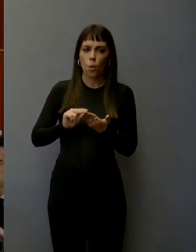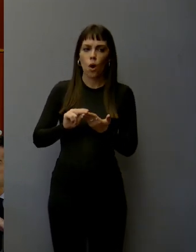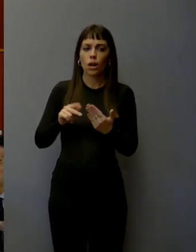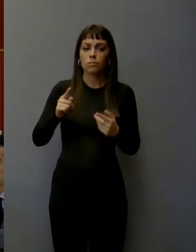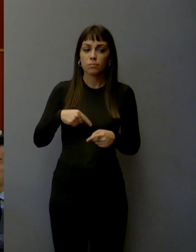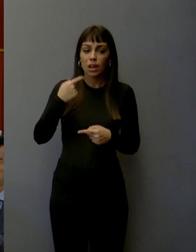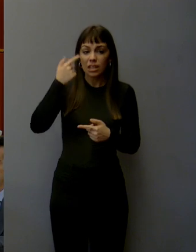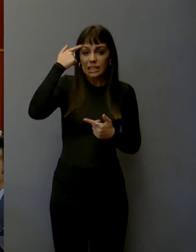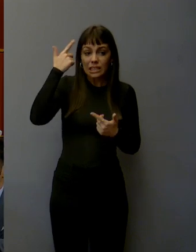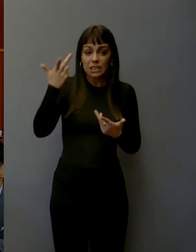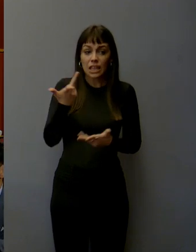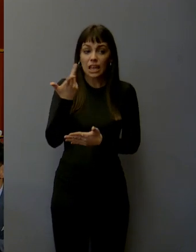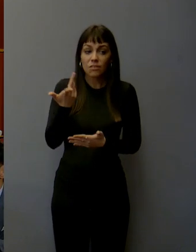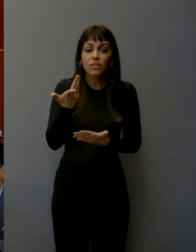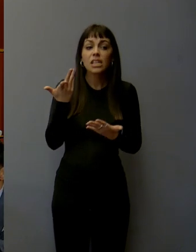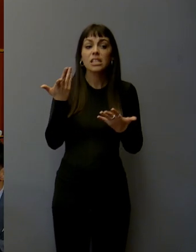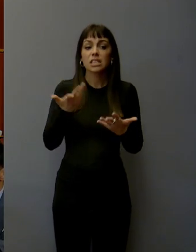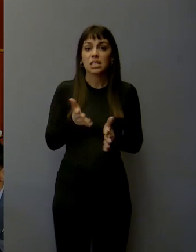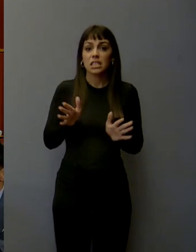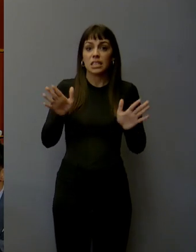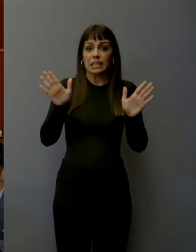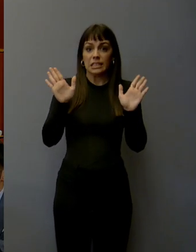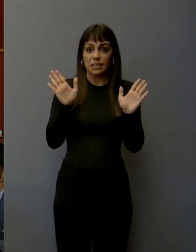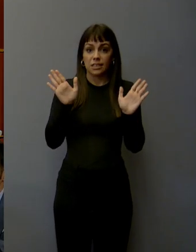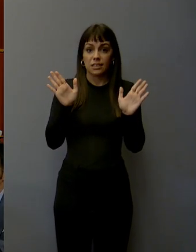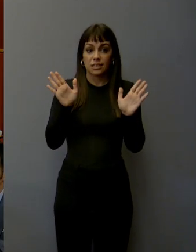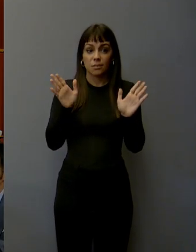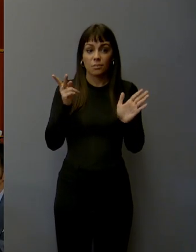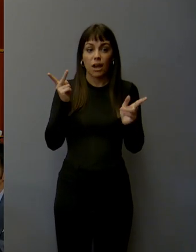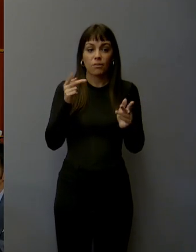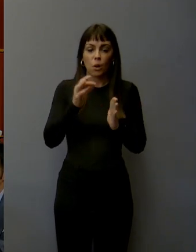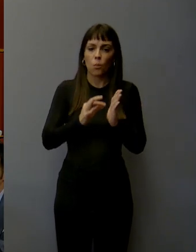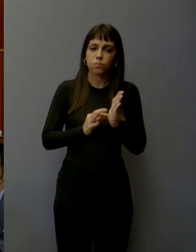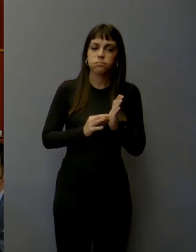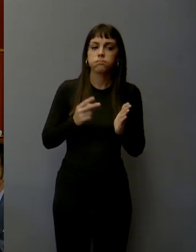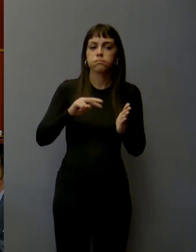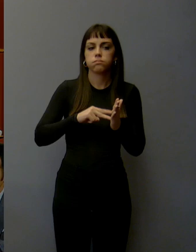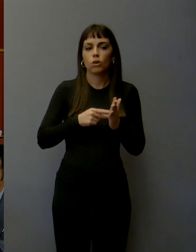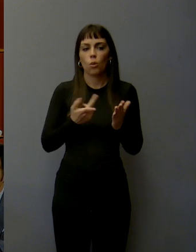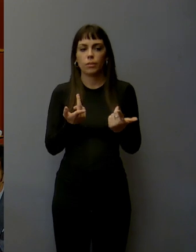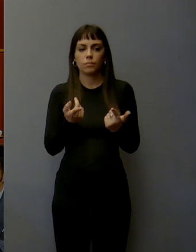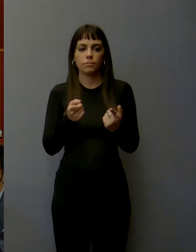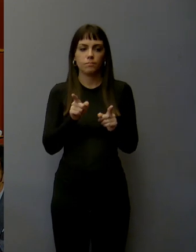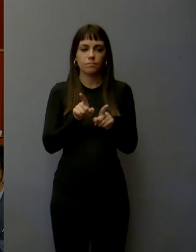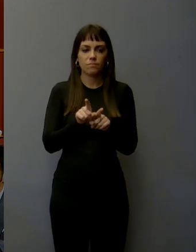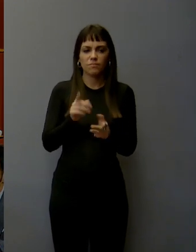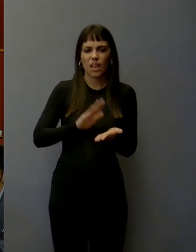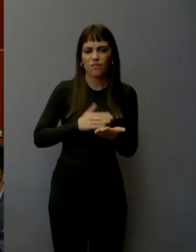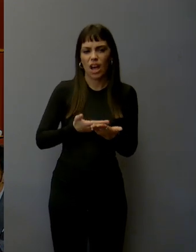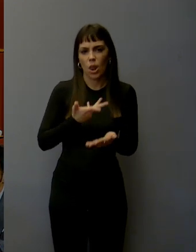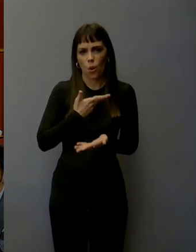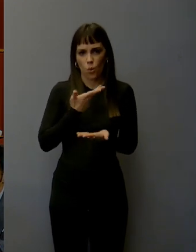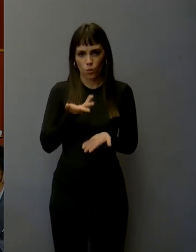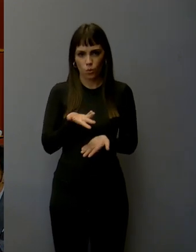non una contrarietà di principio per le tasse era un'era geologica fa per tanti motivi